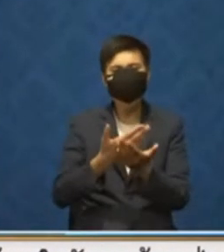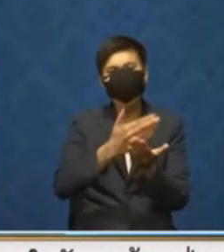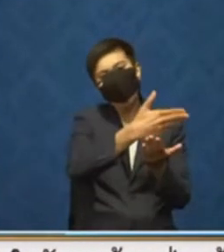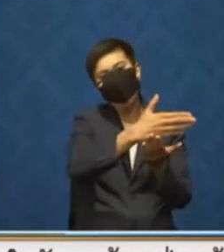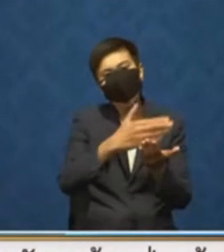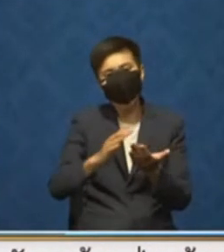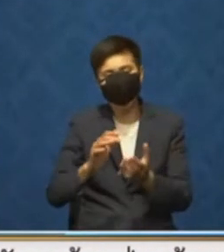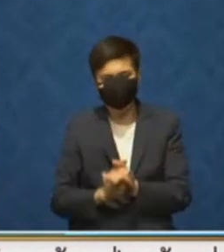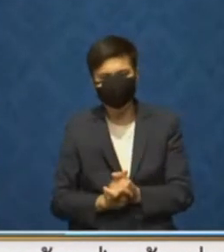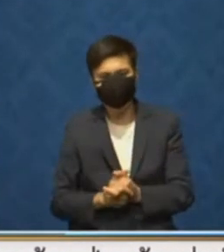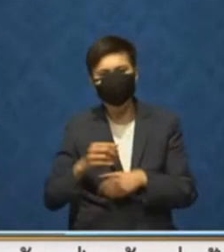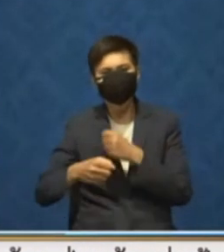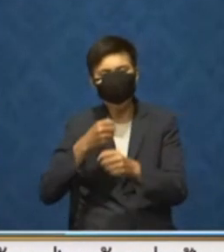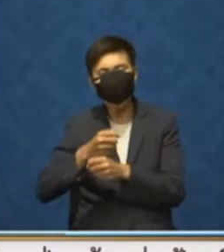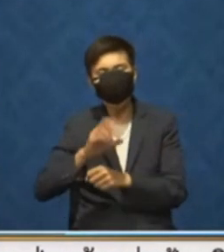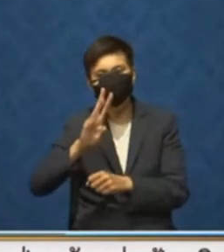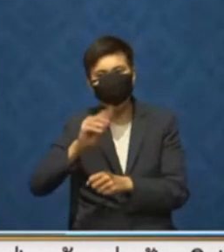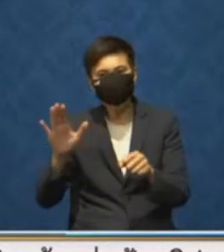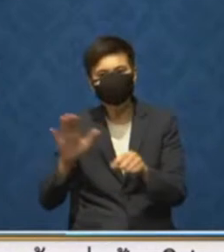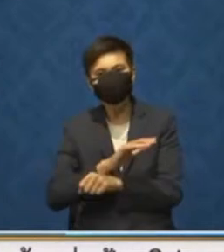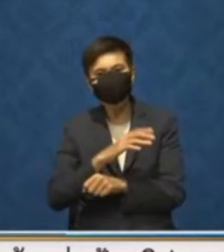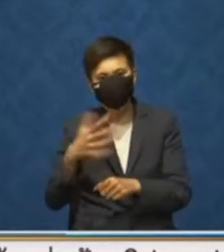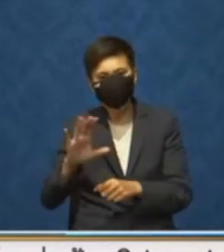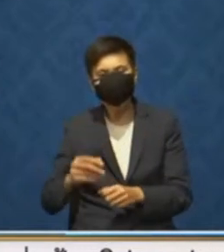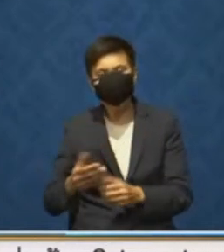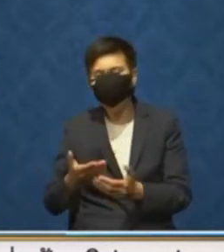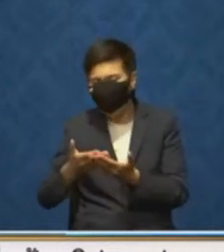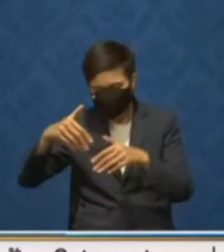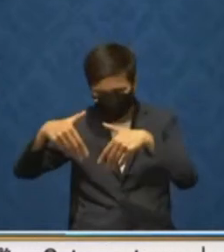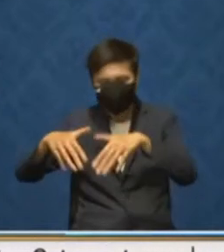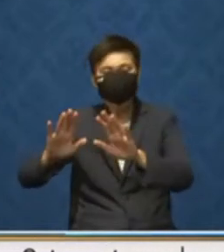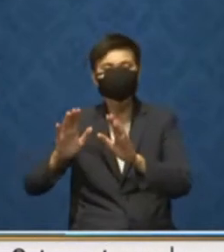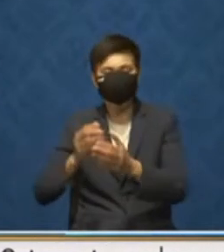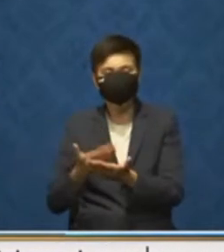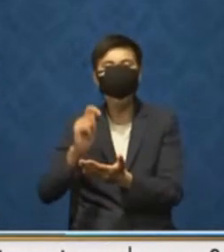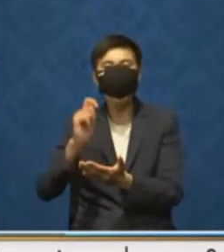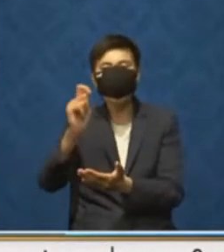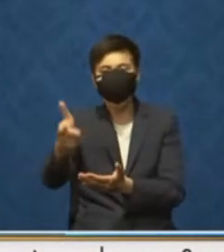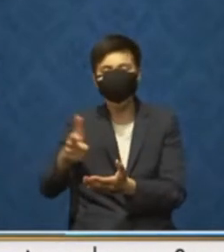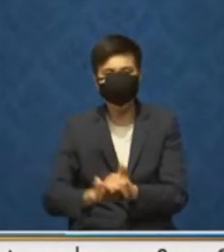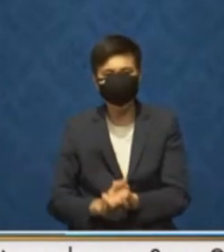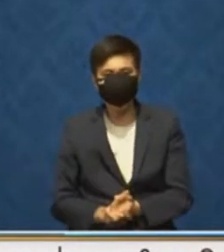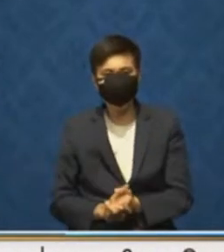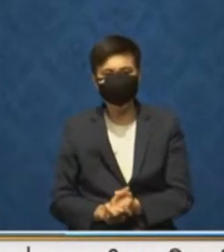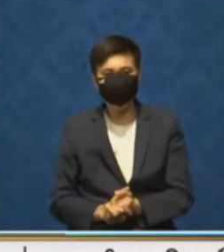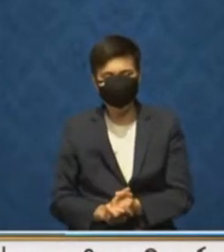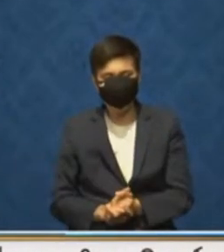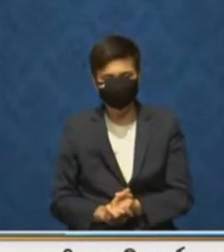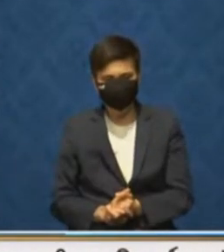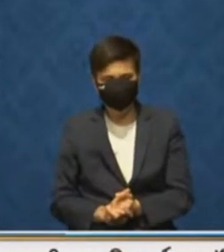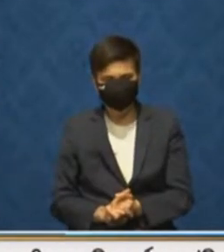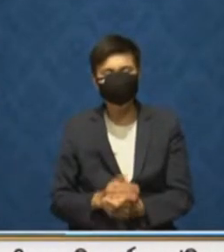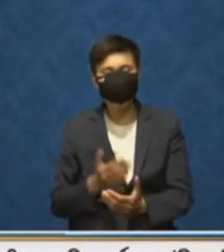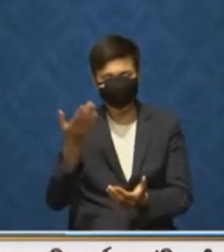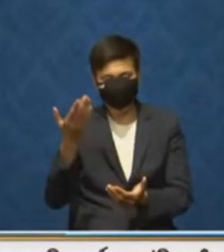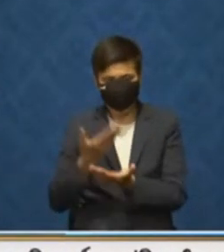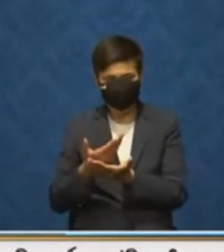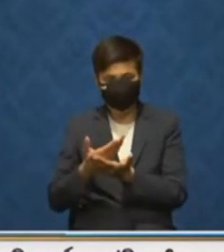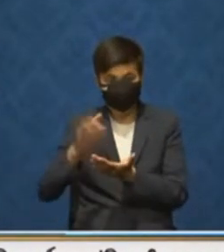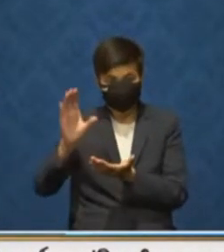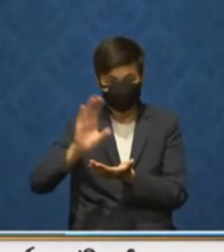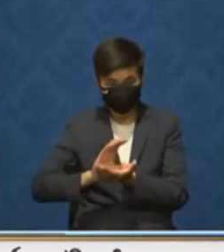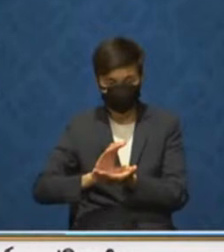เราไปอยู่ไปกินกันจะได้ไม่ต้องมาปฏิวัติกูหน้านะครับเล่นนะรูปแบบนี้นะเอาเอางบลวงให้ไป